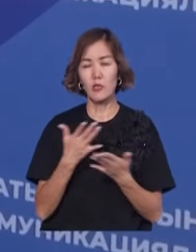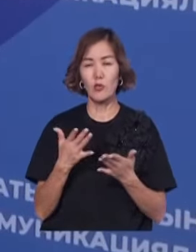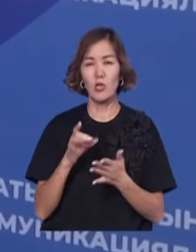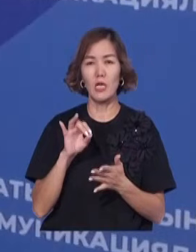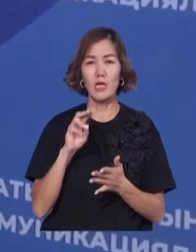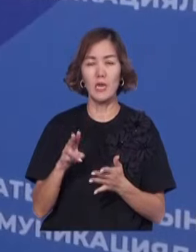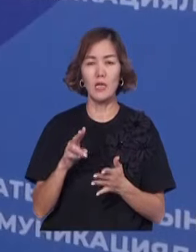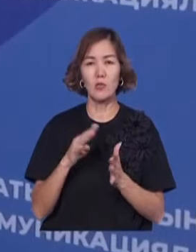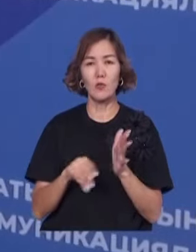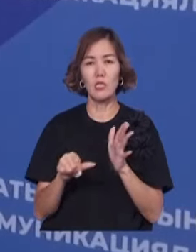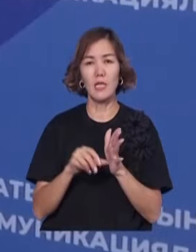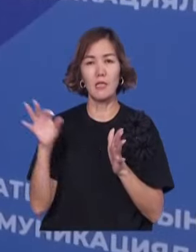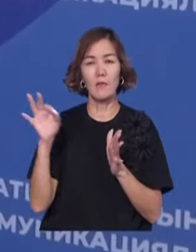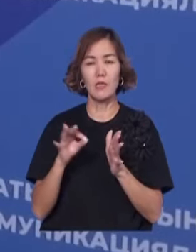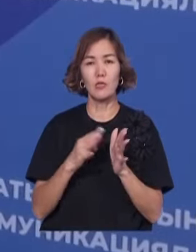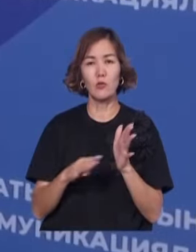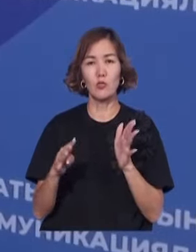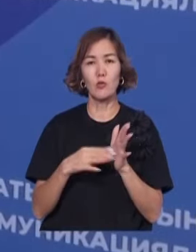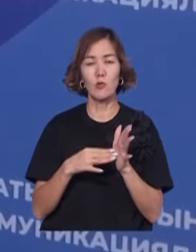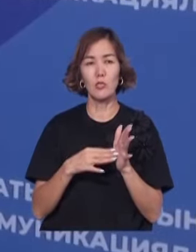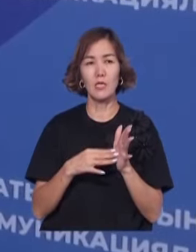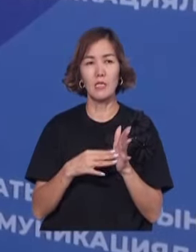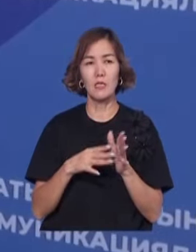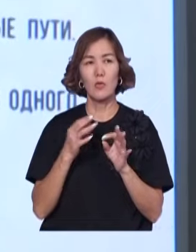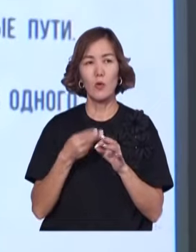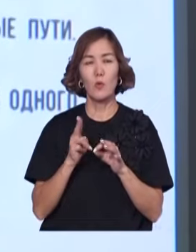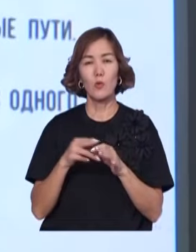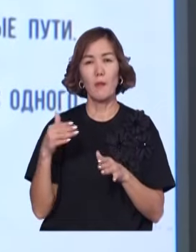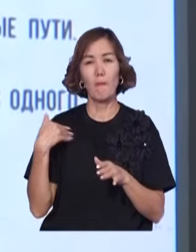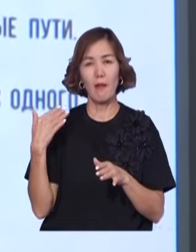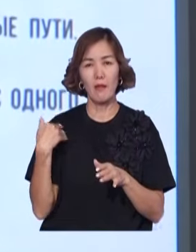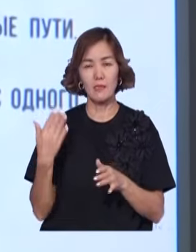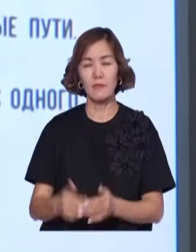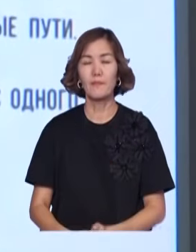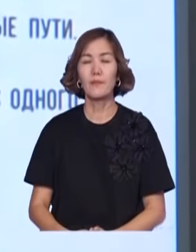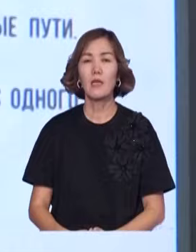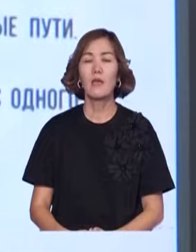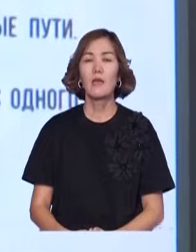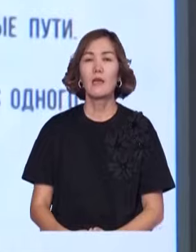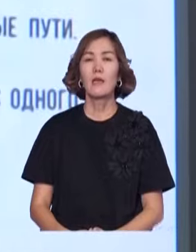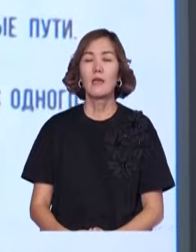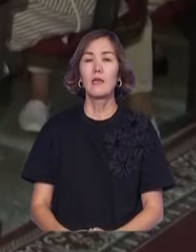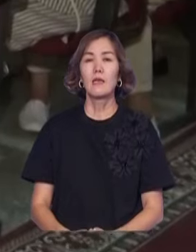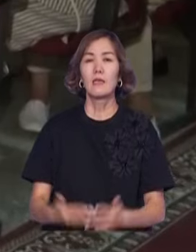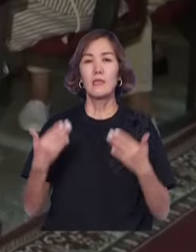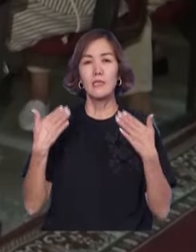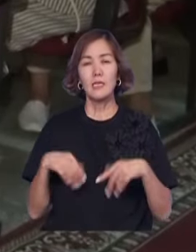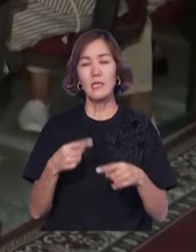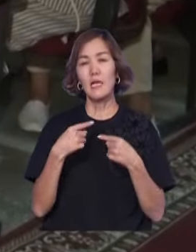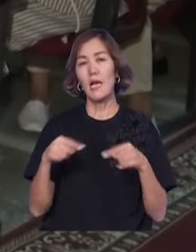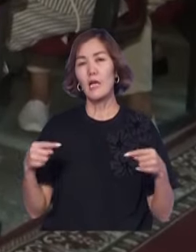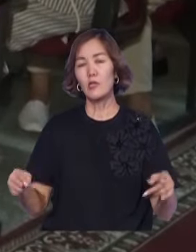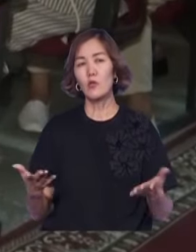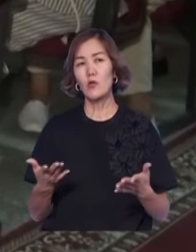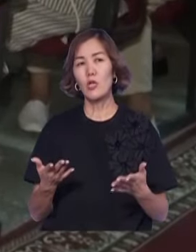ісігі 96%-дан 99%-ға дейін тиімділік көрсеткен. Адам папиллома вирусы дененің әртүрлі бөліктеріне және